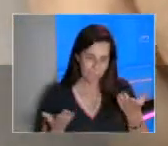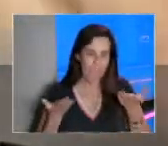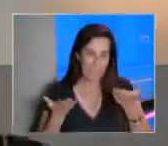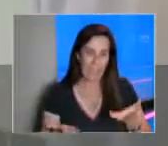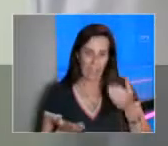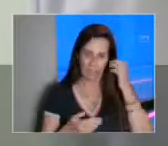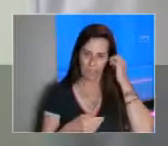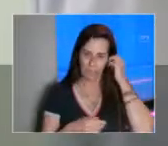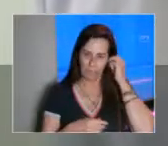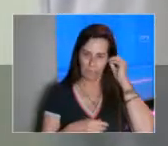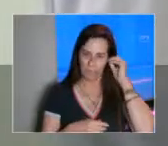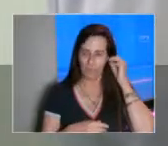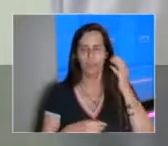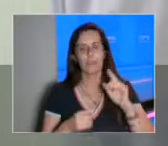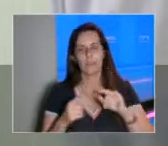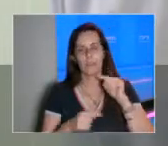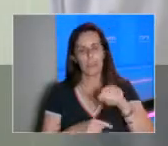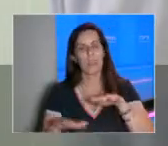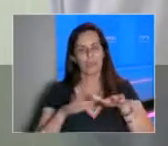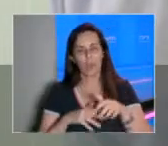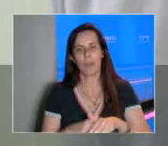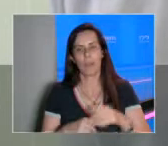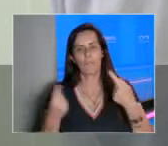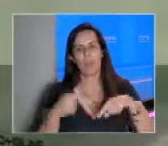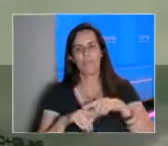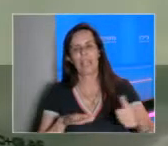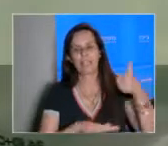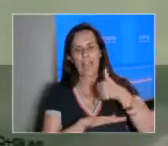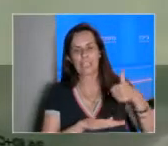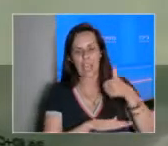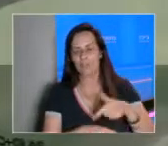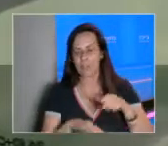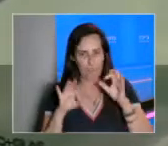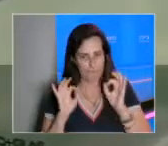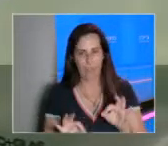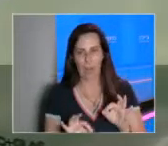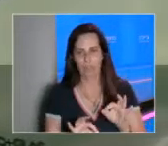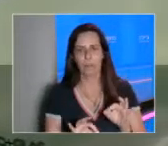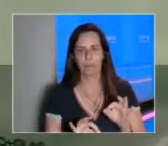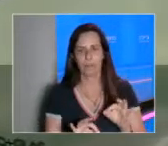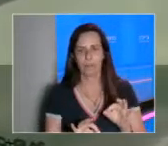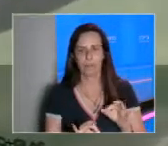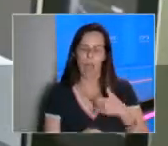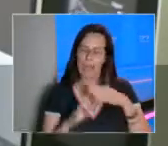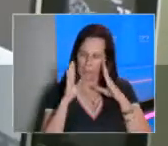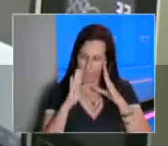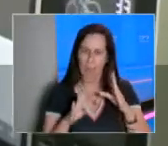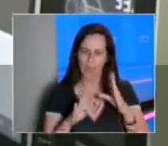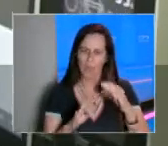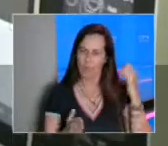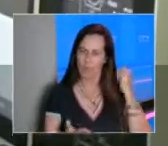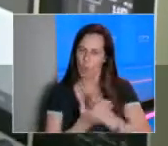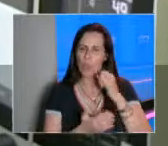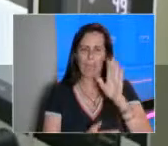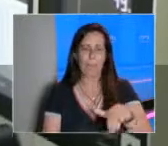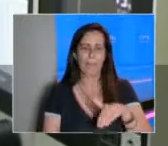והנה זה מתגלגל לממשלה ולוועדת השרים, וזה בהחלט... אני מאמינה שזה יעבור,